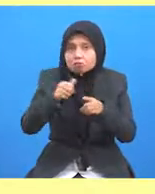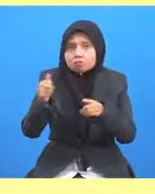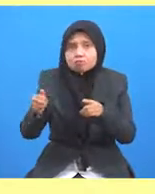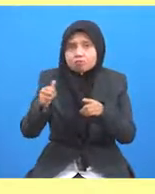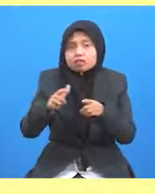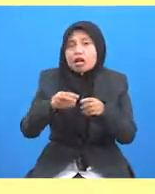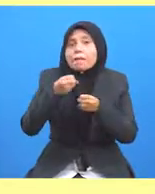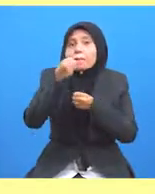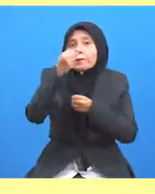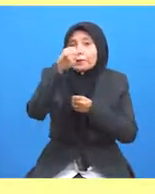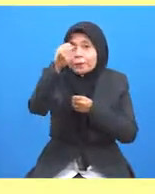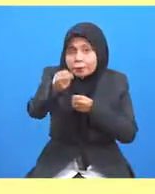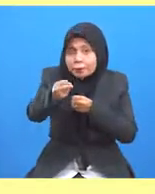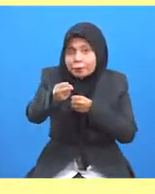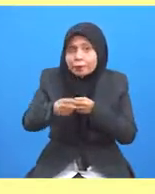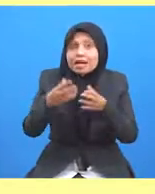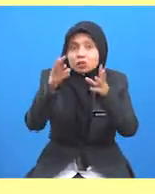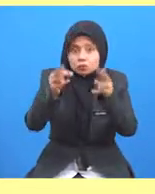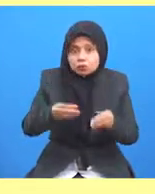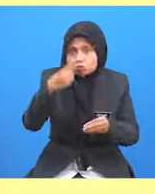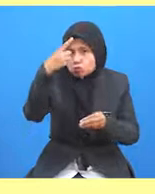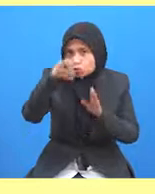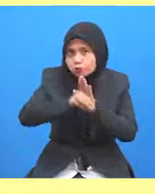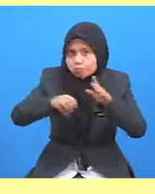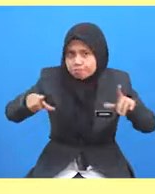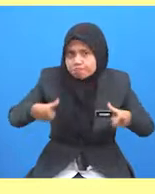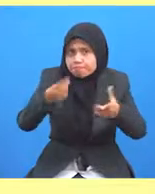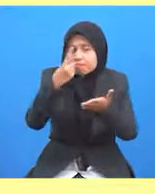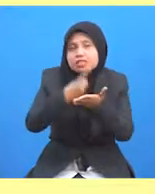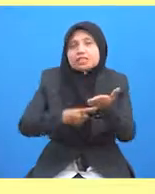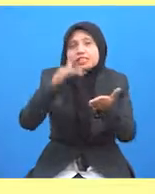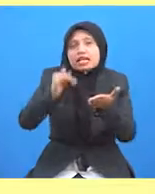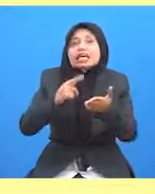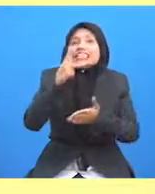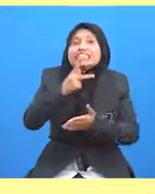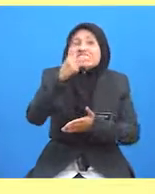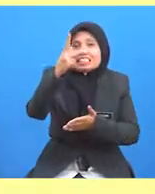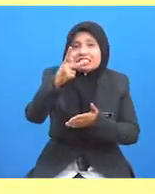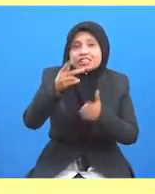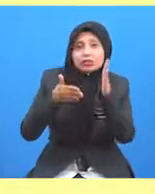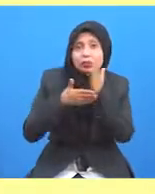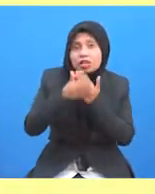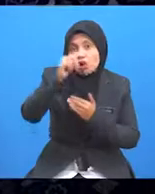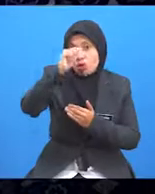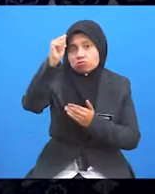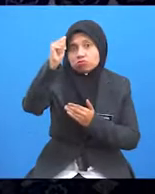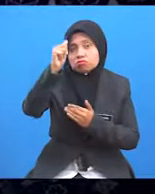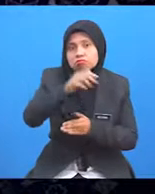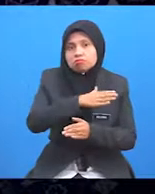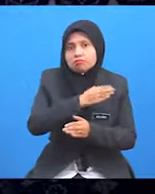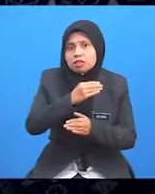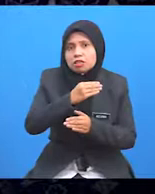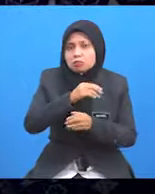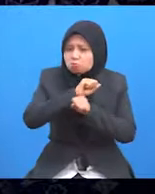melakukan apa yang diperintahkan oleh Allah Subhanahu Wa Taala dan meninggalkan larangannya.